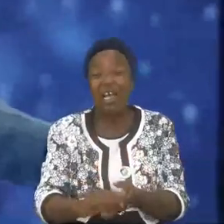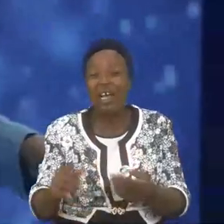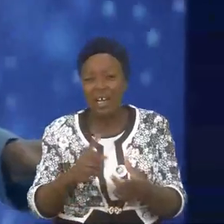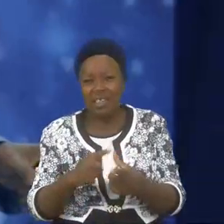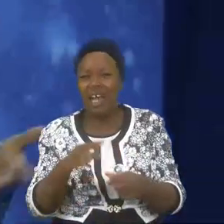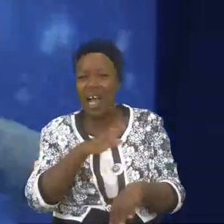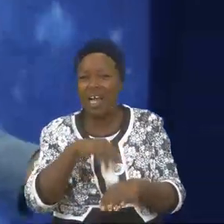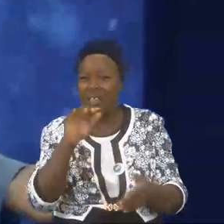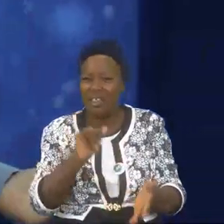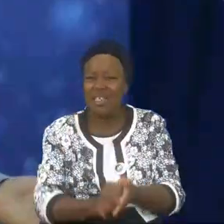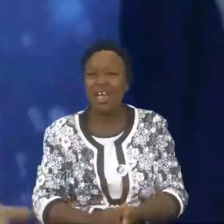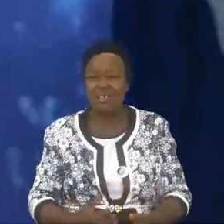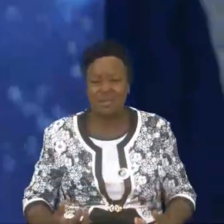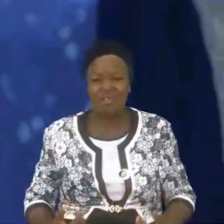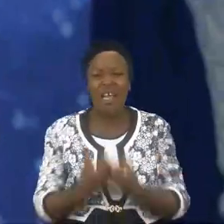et ce défi